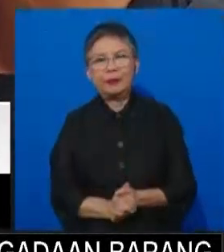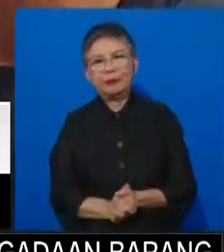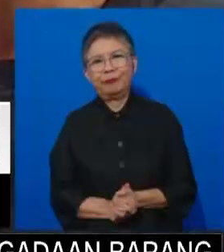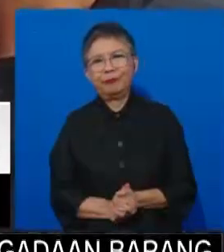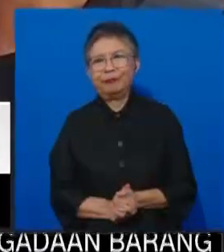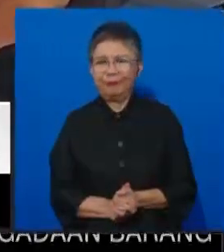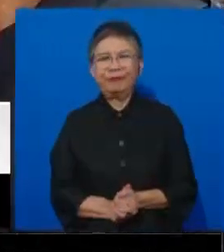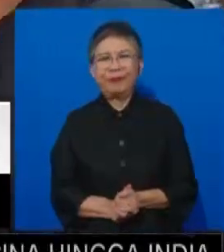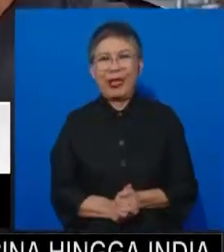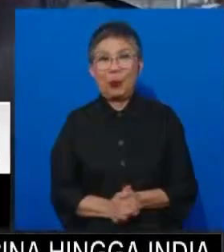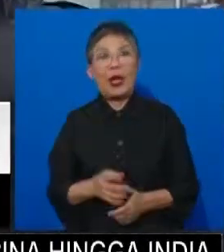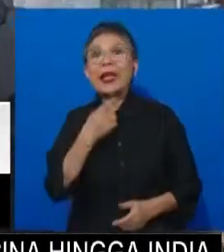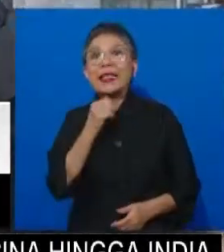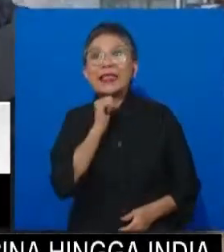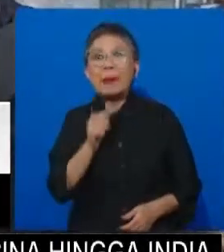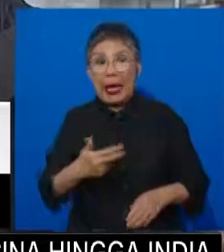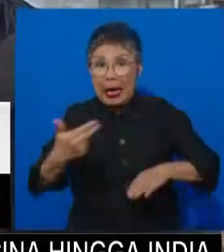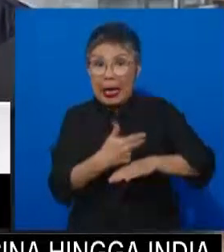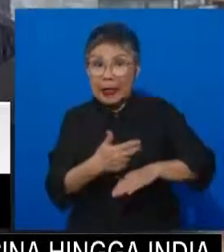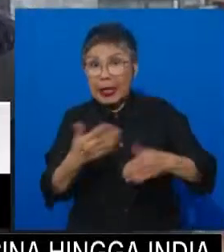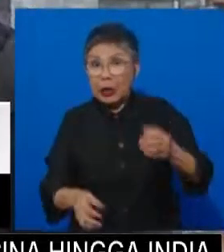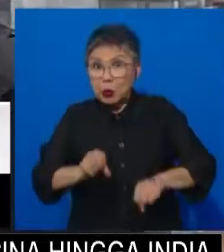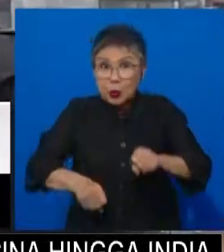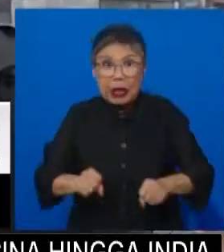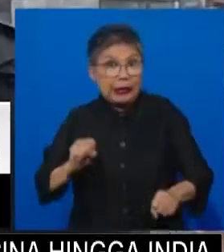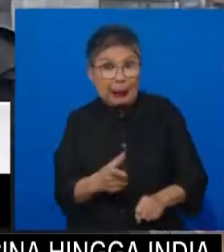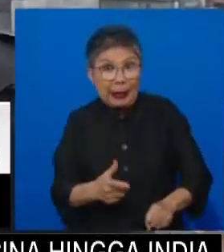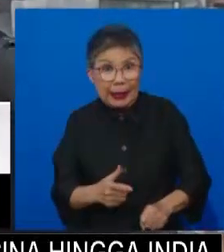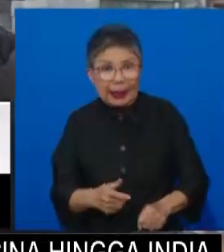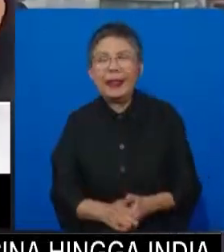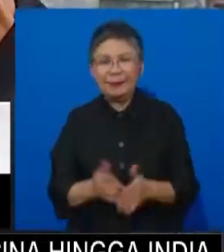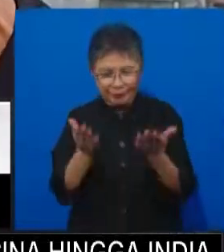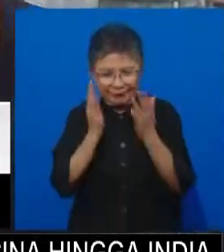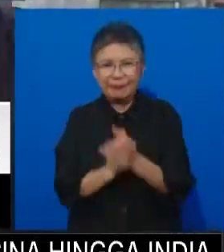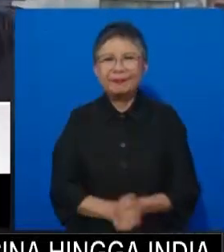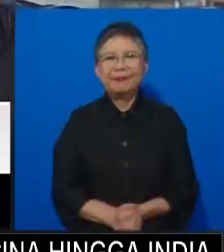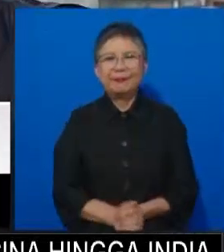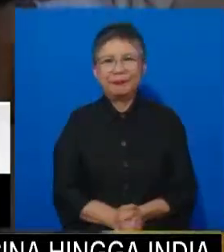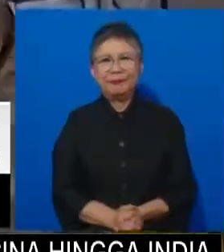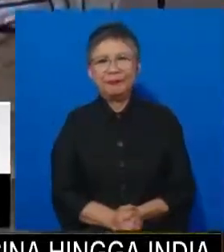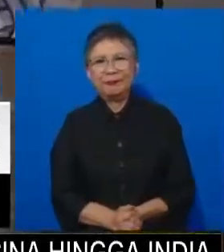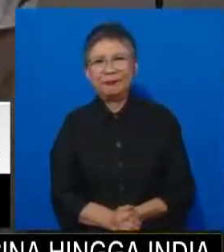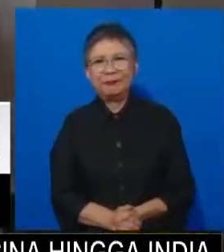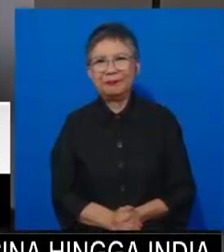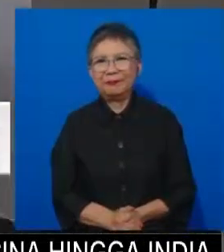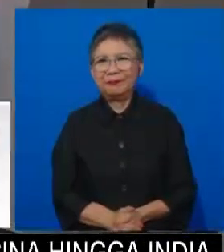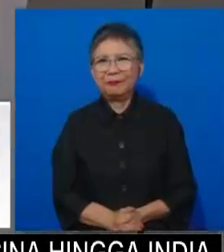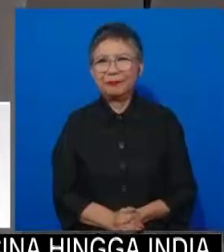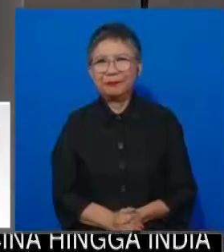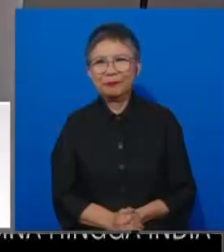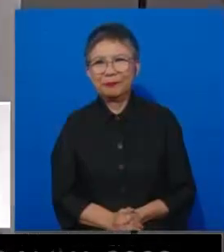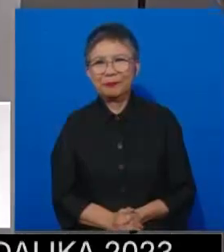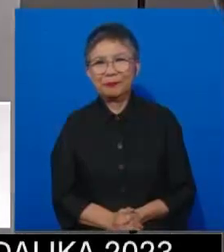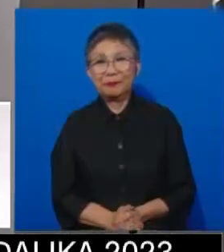Iya. Iya, pokoknya nyampenya finish yang sama. Iya, nyampenya siapa duluan sih di sana gitu ya. Oke, kita... Di